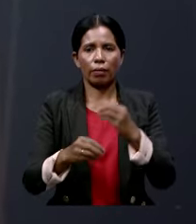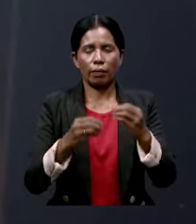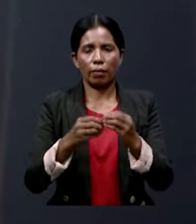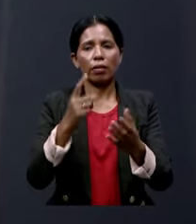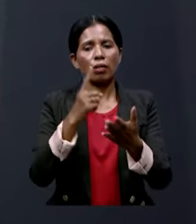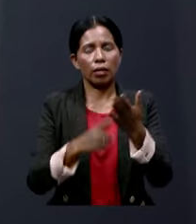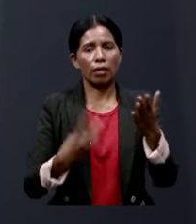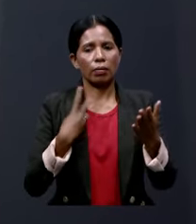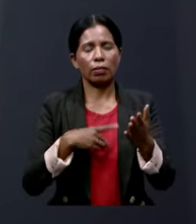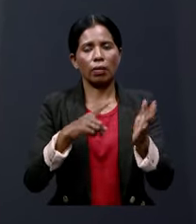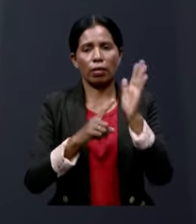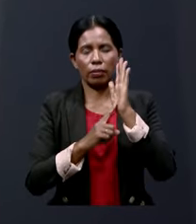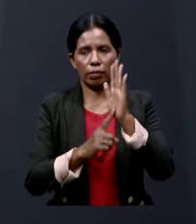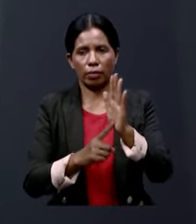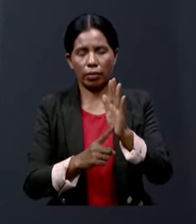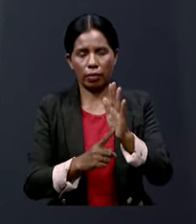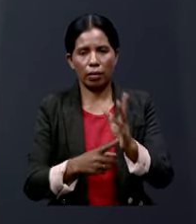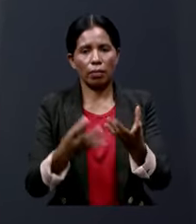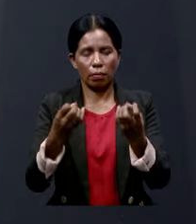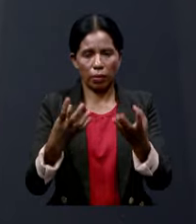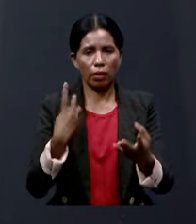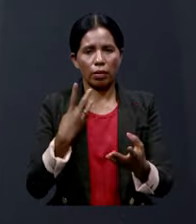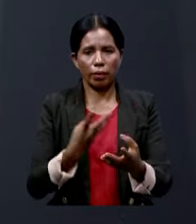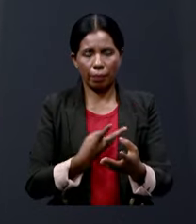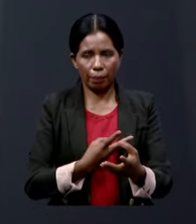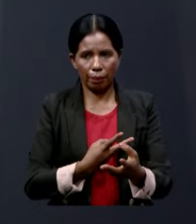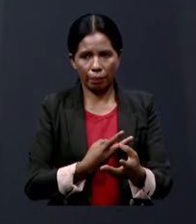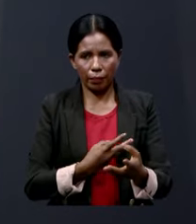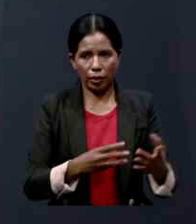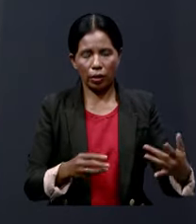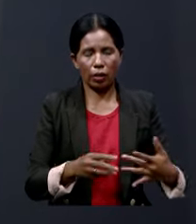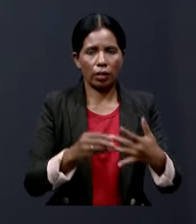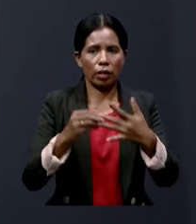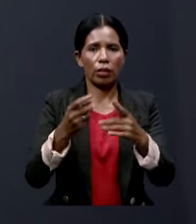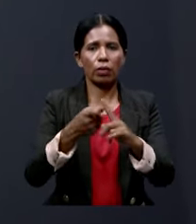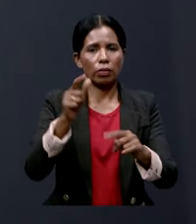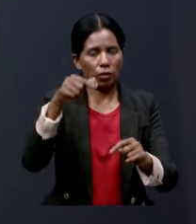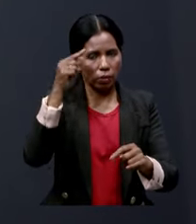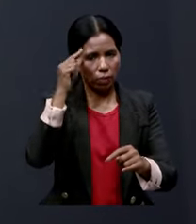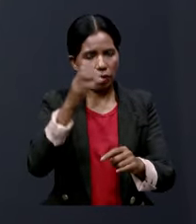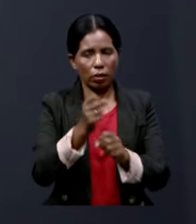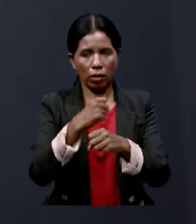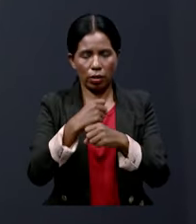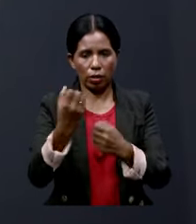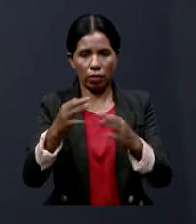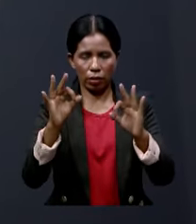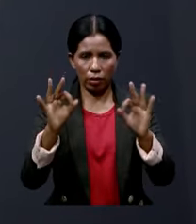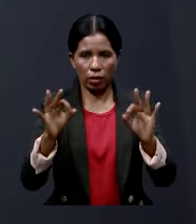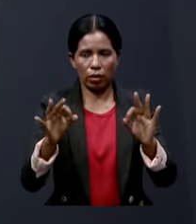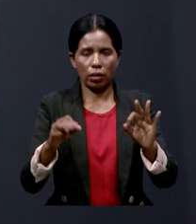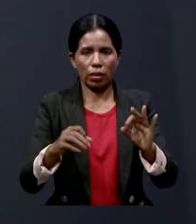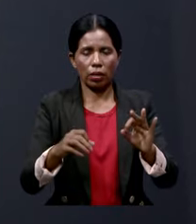saida maka ita bele hatudu. Buat barak ngebe maka lili maka lusi parte governo, halo tiana para tuho dudu ita